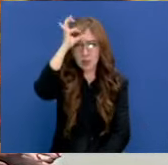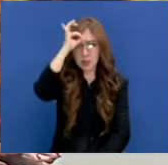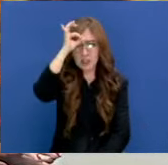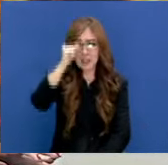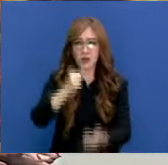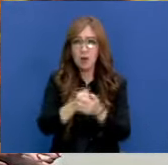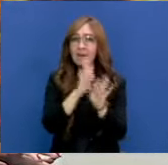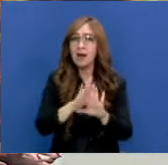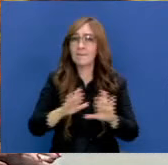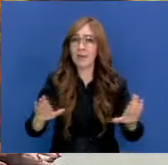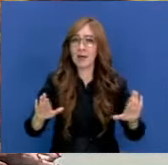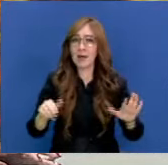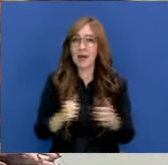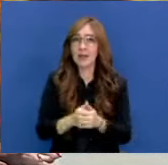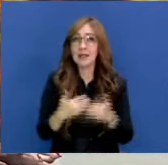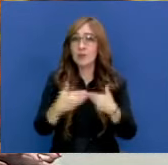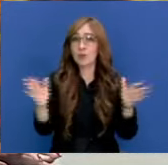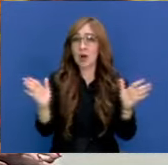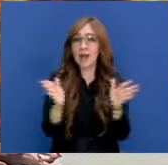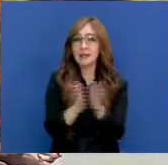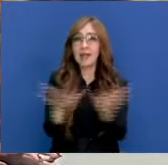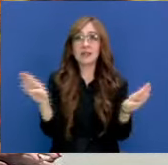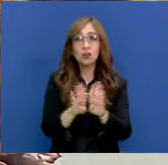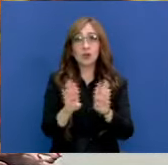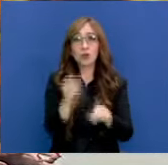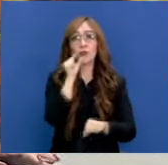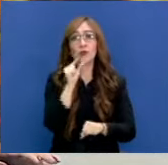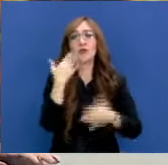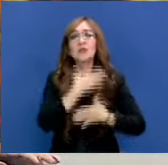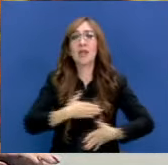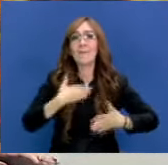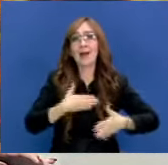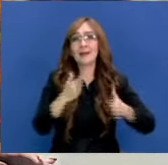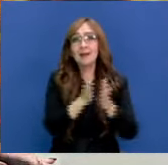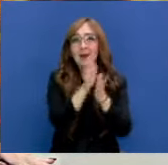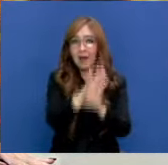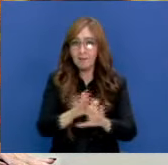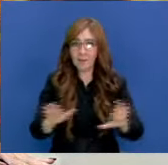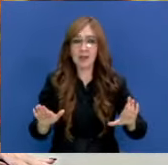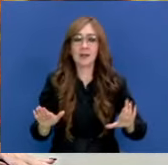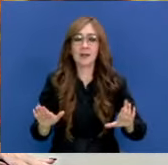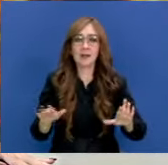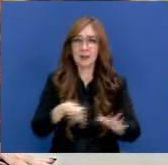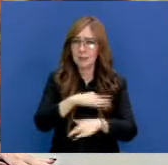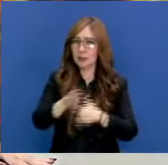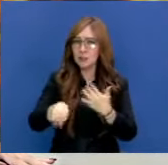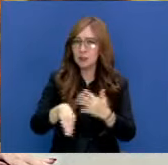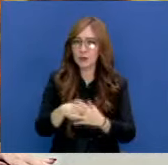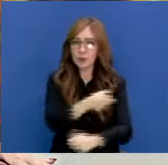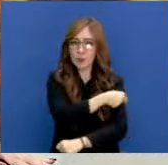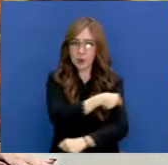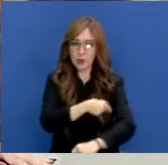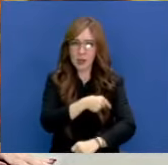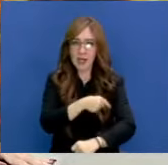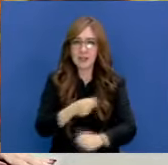melakukan pengamanan terbuka hingga tertutup untuk memberikan keamanan dan kenyamanan kepada masyarakat. Dan seluruh personil yang terlibat